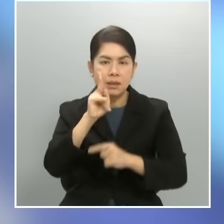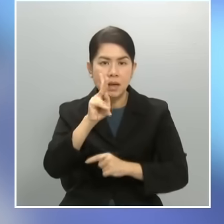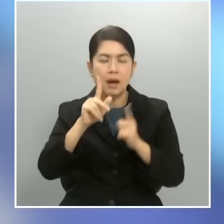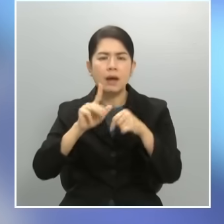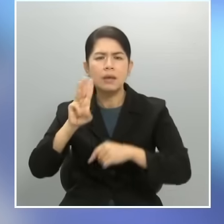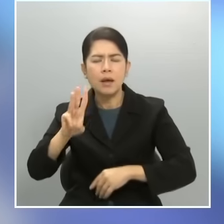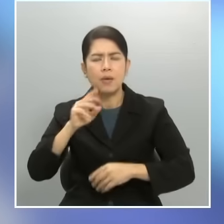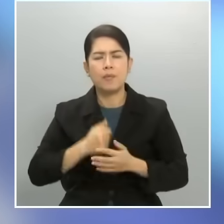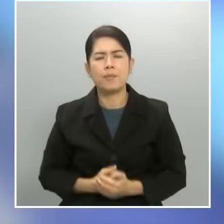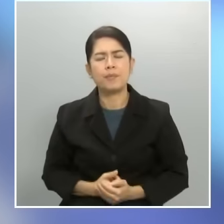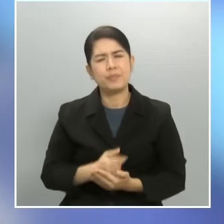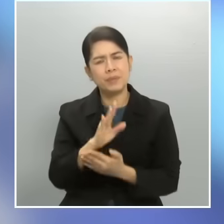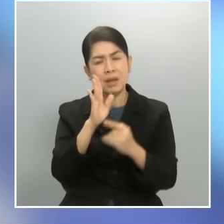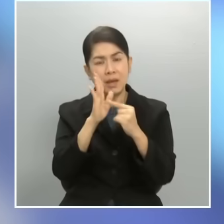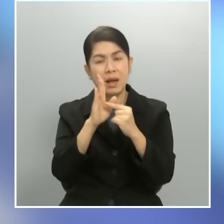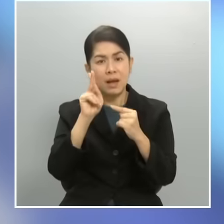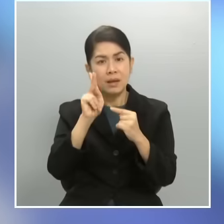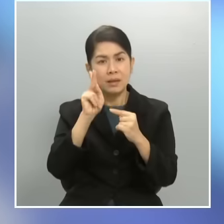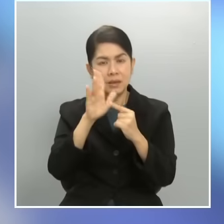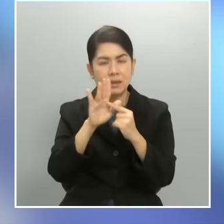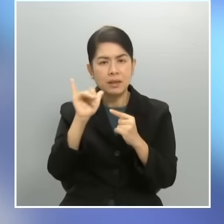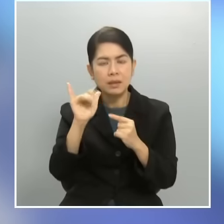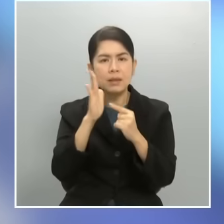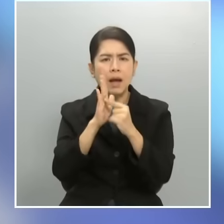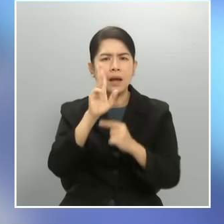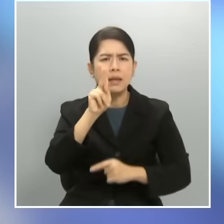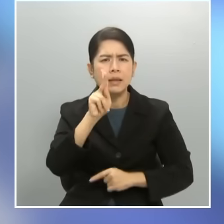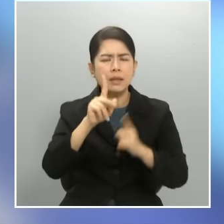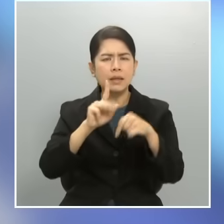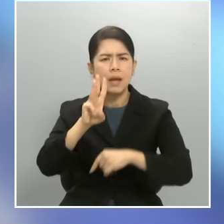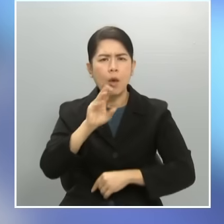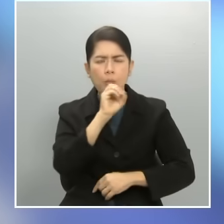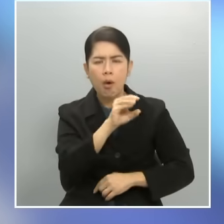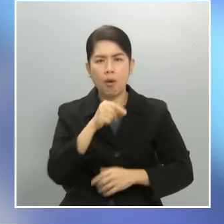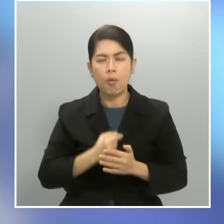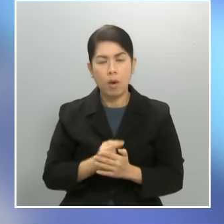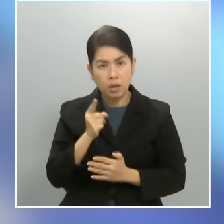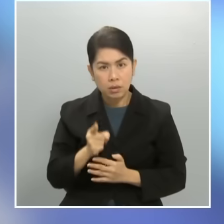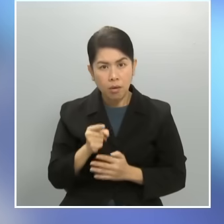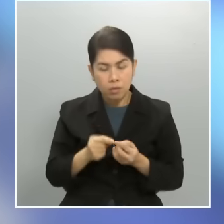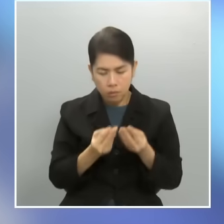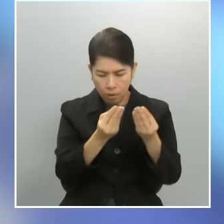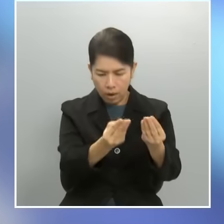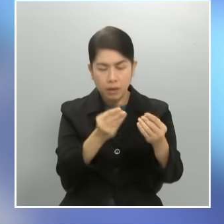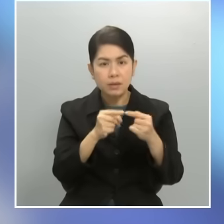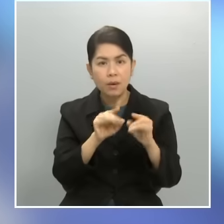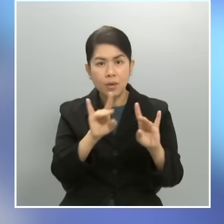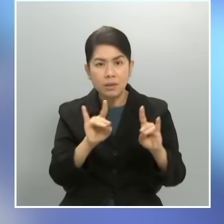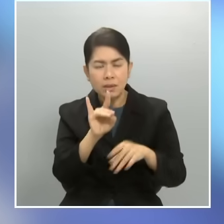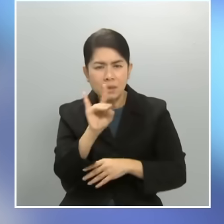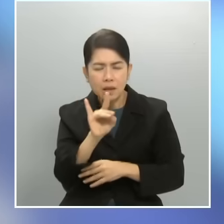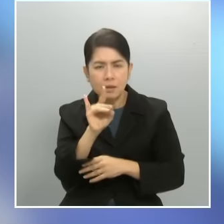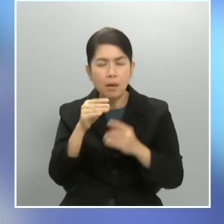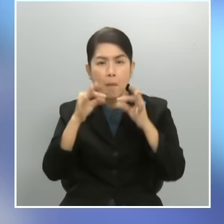ถึงเรื่องของการบูชาครูไก่แก้วด้วยการสังเวยชีวิตแมวหรือว่าหมาอย่างเช่นสมาชิกคนนี้นะบอกว่า